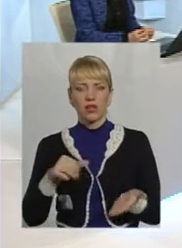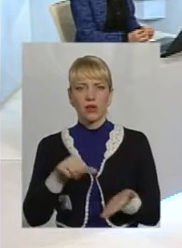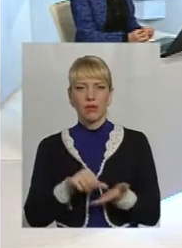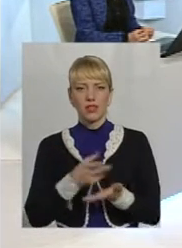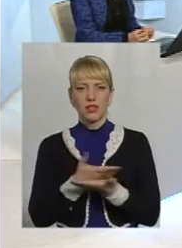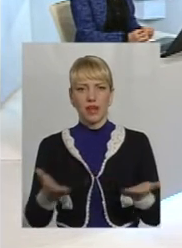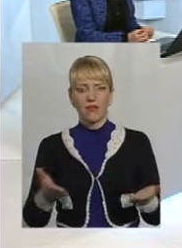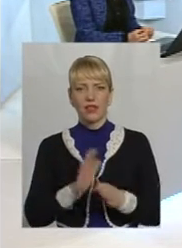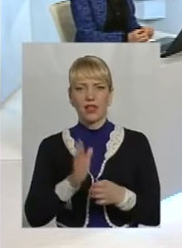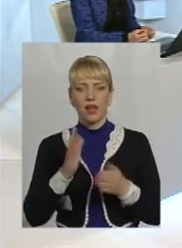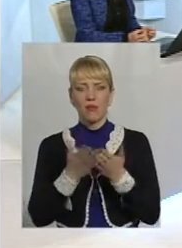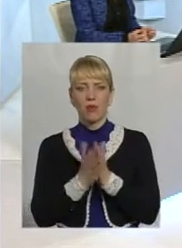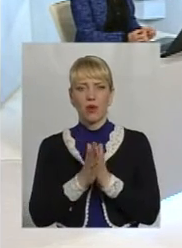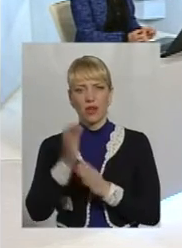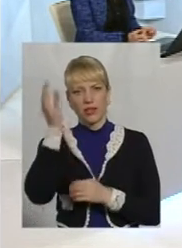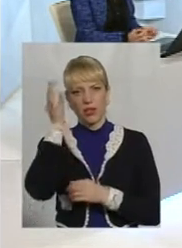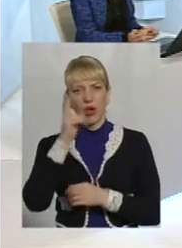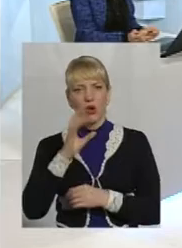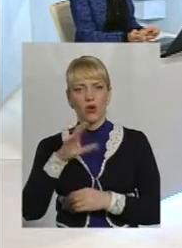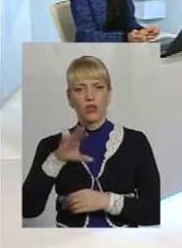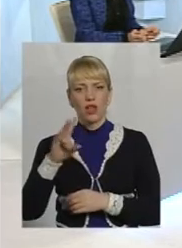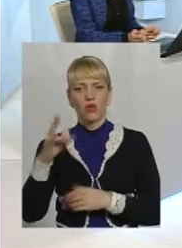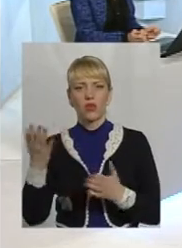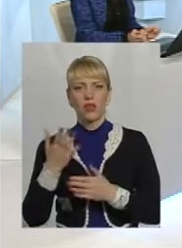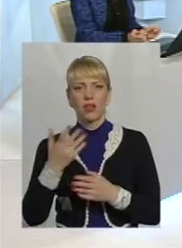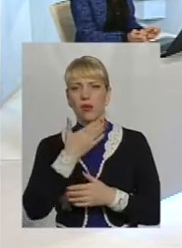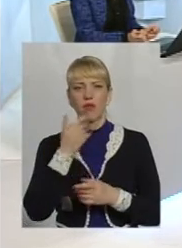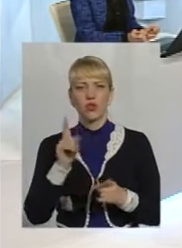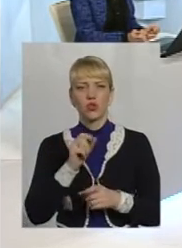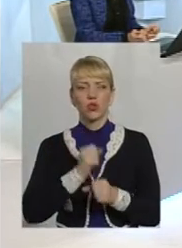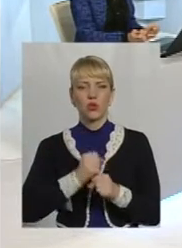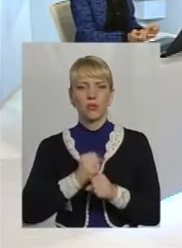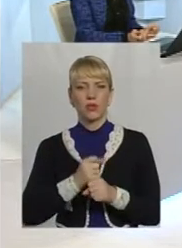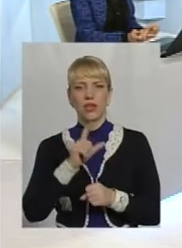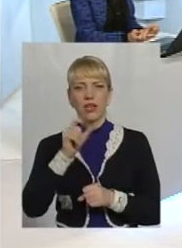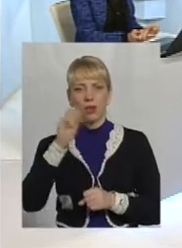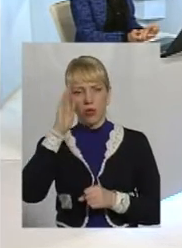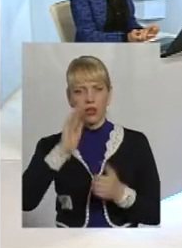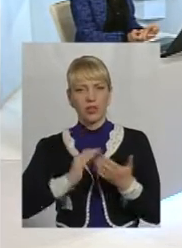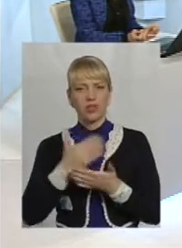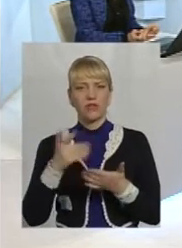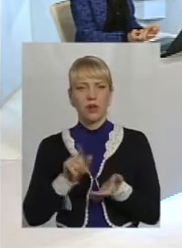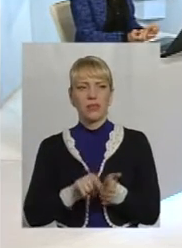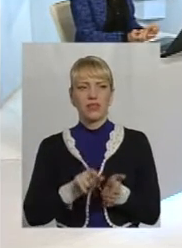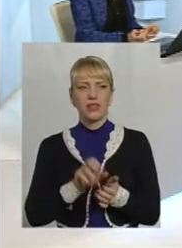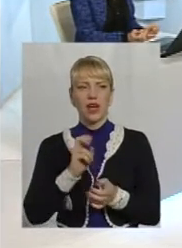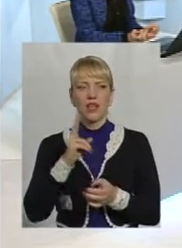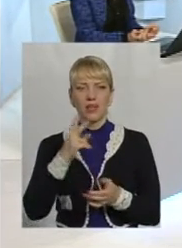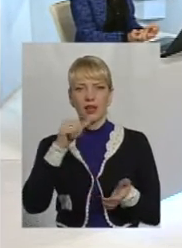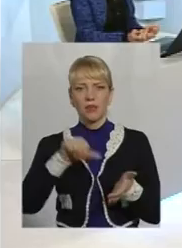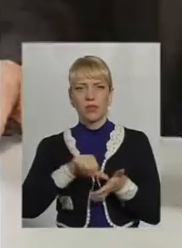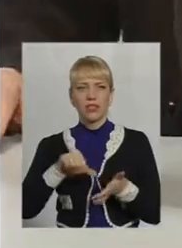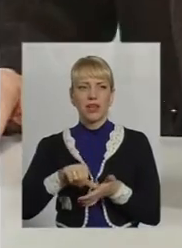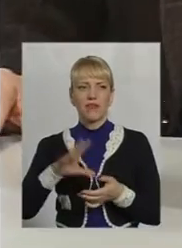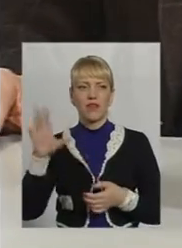представлені не мемуарні спогади Юрія Костенка, якому начебто не мав вже що робити, бо на політичній пенсії, а в якій представлені